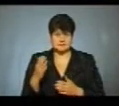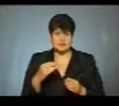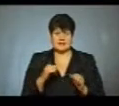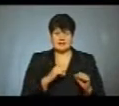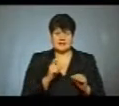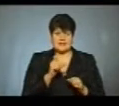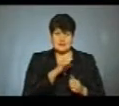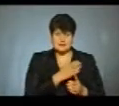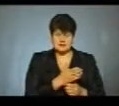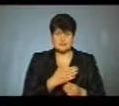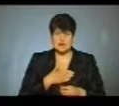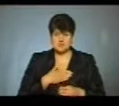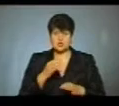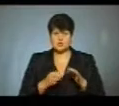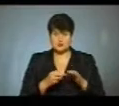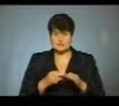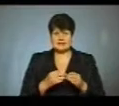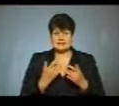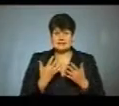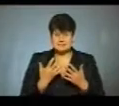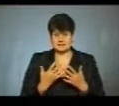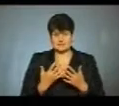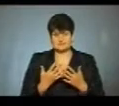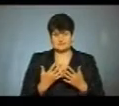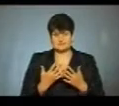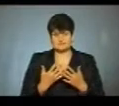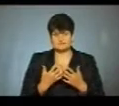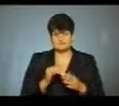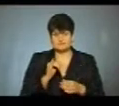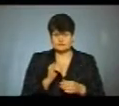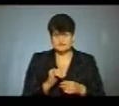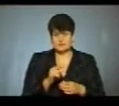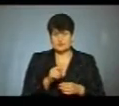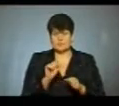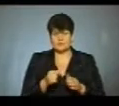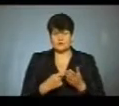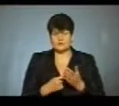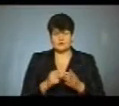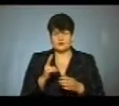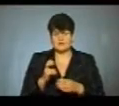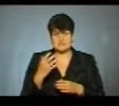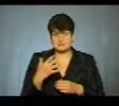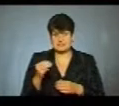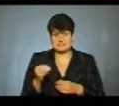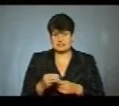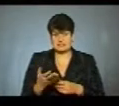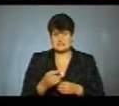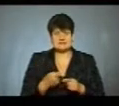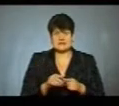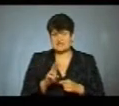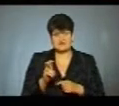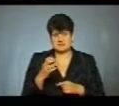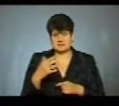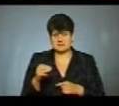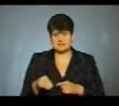ЄСу, наші суди настільки чесні і не корумповані, що в них можна довести, що 250 тисяч – це не 250 тисяч,